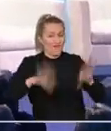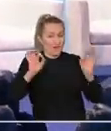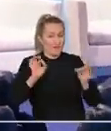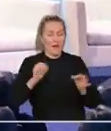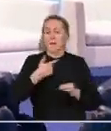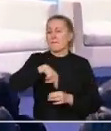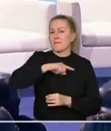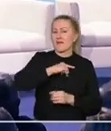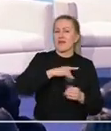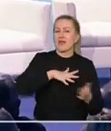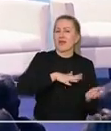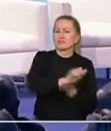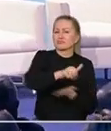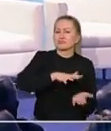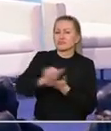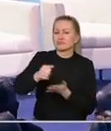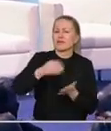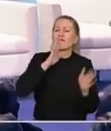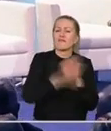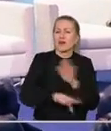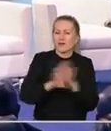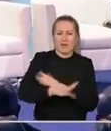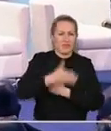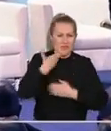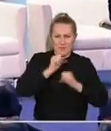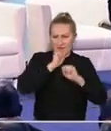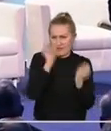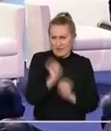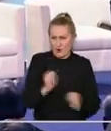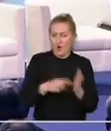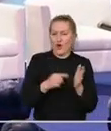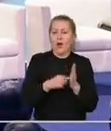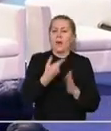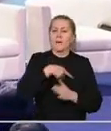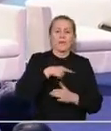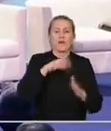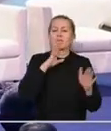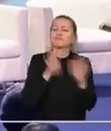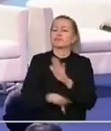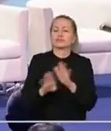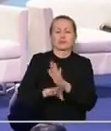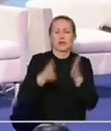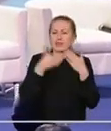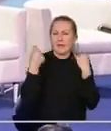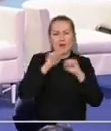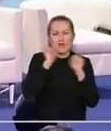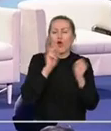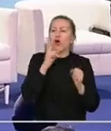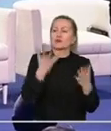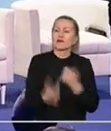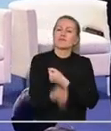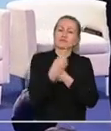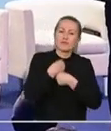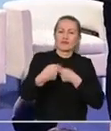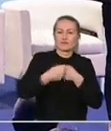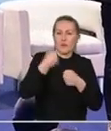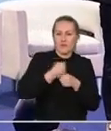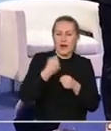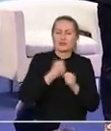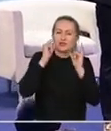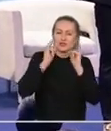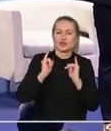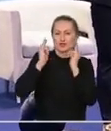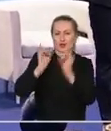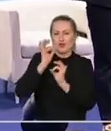wykluczamy nikogo z naszej rozmowy i my nie wykluczamy nikogo, kto chciałby do tej współpracy dla dobra Polski